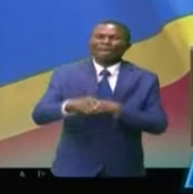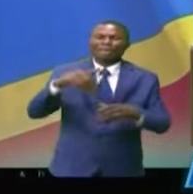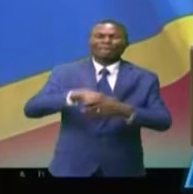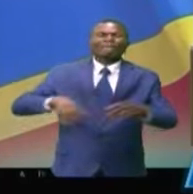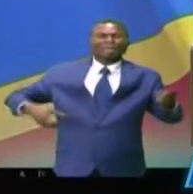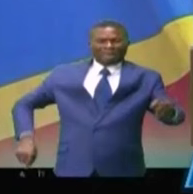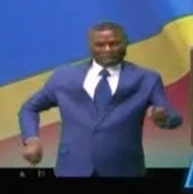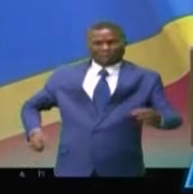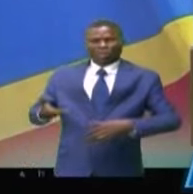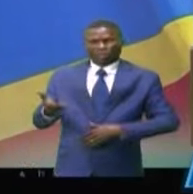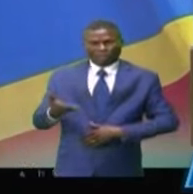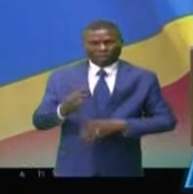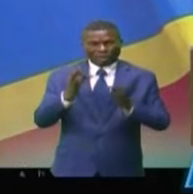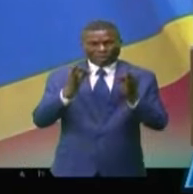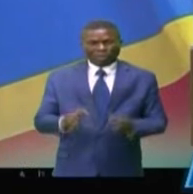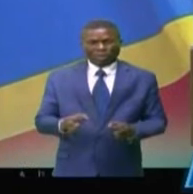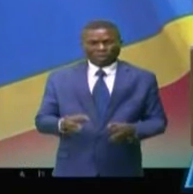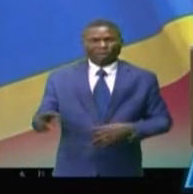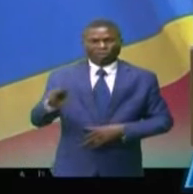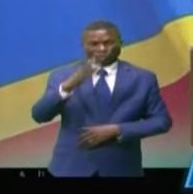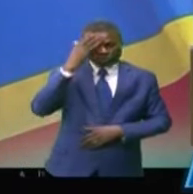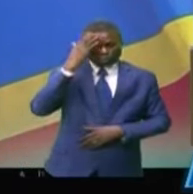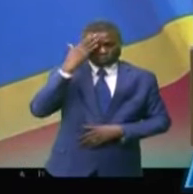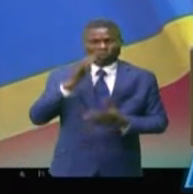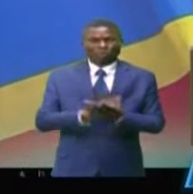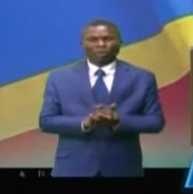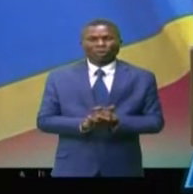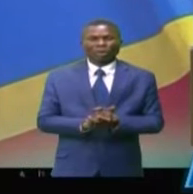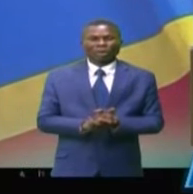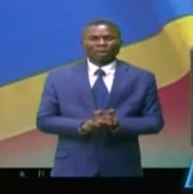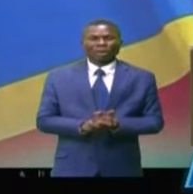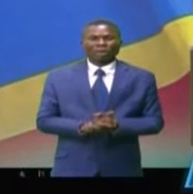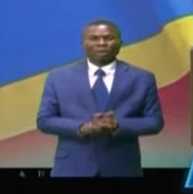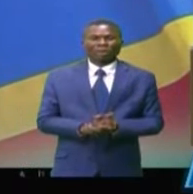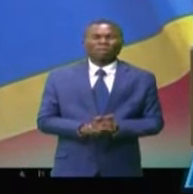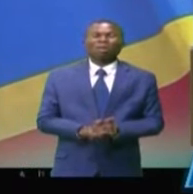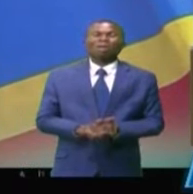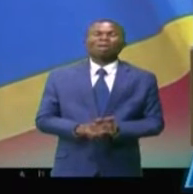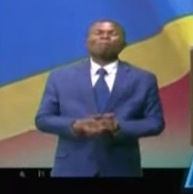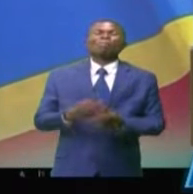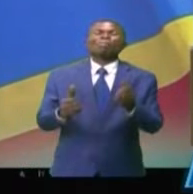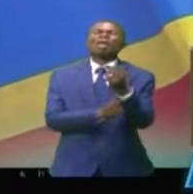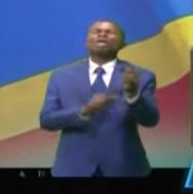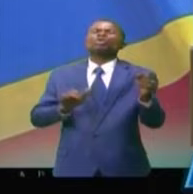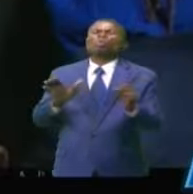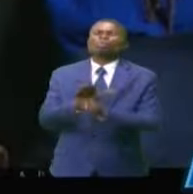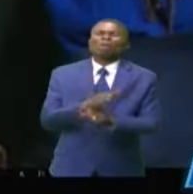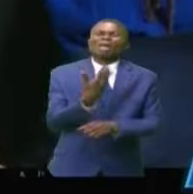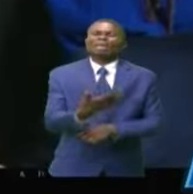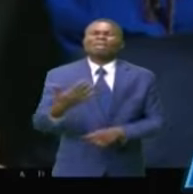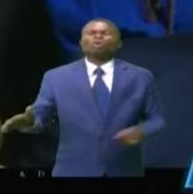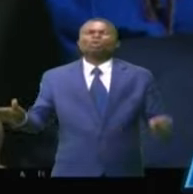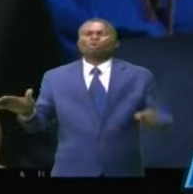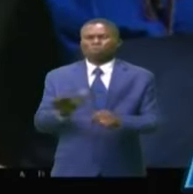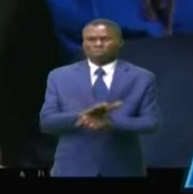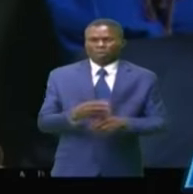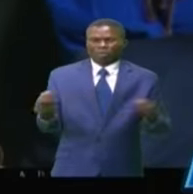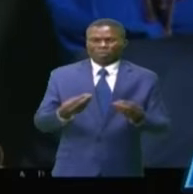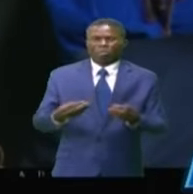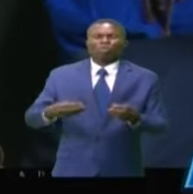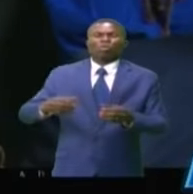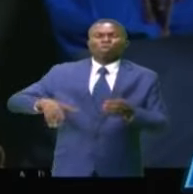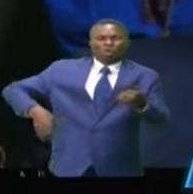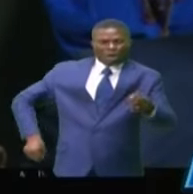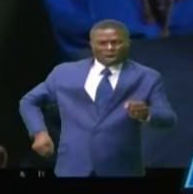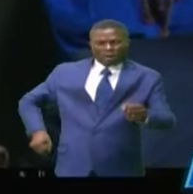mais cela est dû naturellement, comme vous le savez, vous l'imaginez déjà, c'est à la surcharge. La surcharge en est une cause, et aussi, Dans